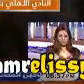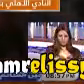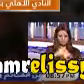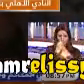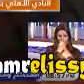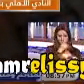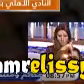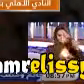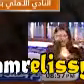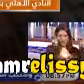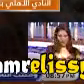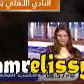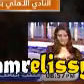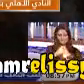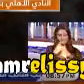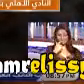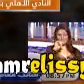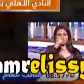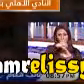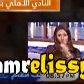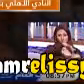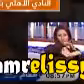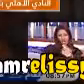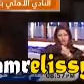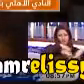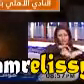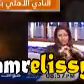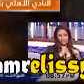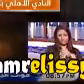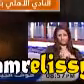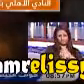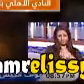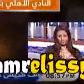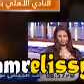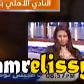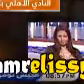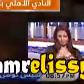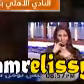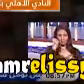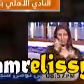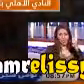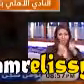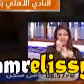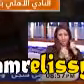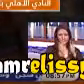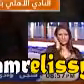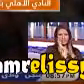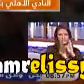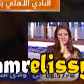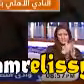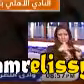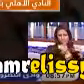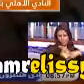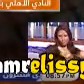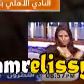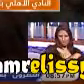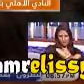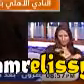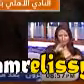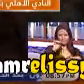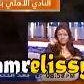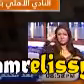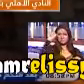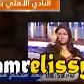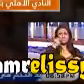المطاعم بميدان طلعت حرب وقام مجهولون بتحطيم عدد من السيارات في المكان نفسه ا